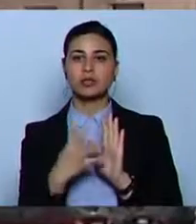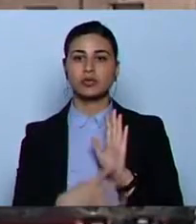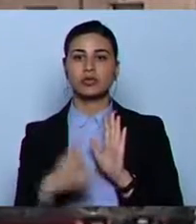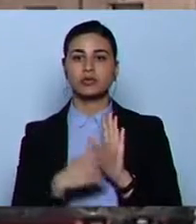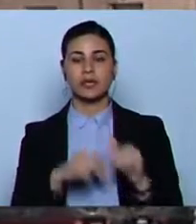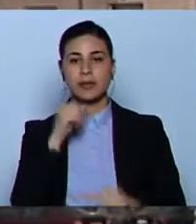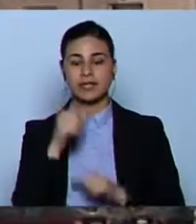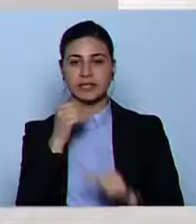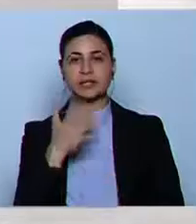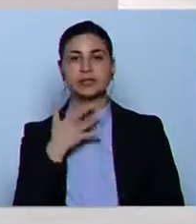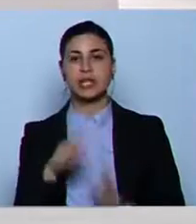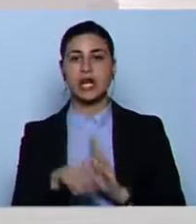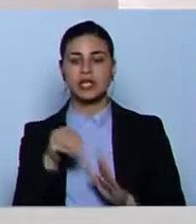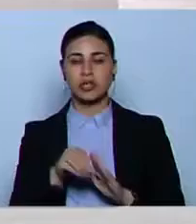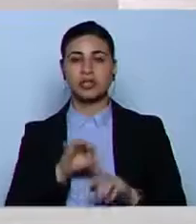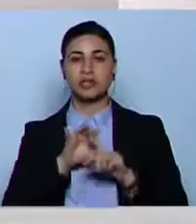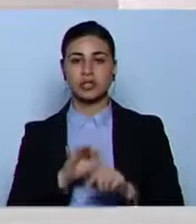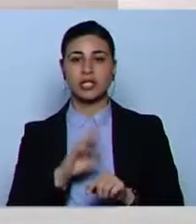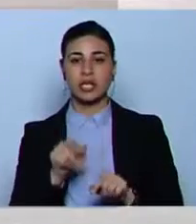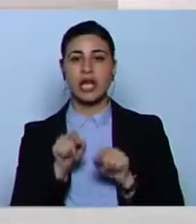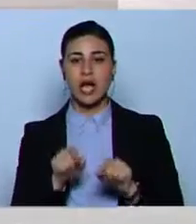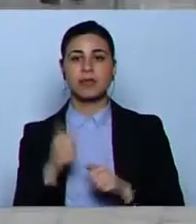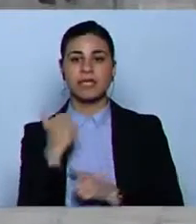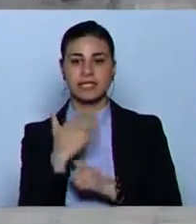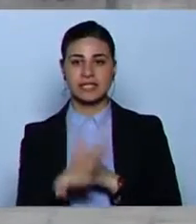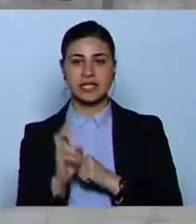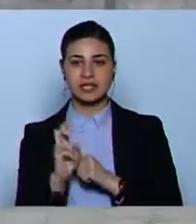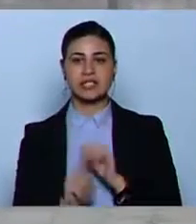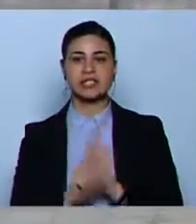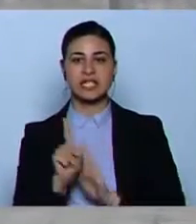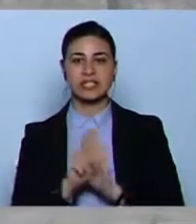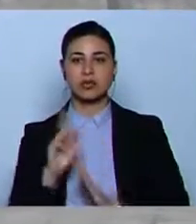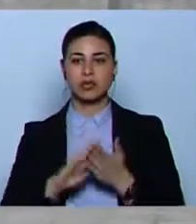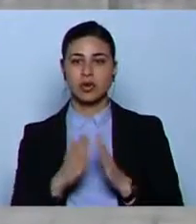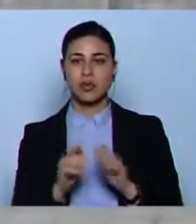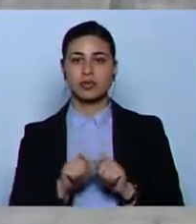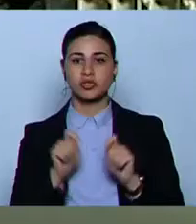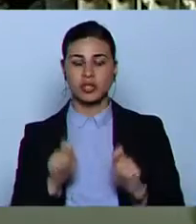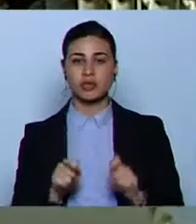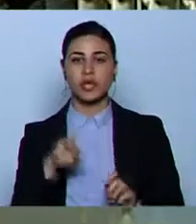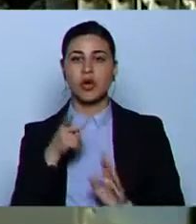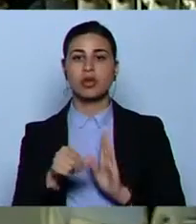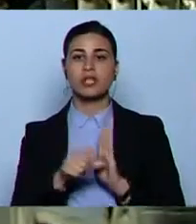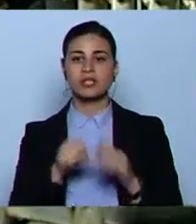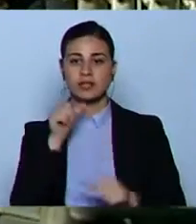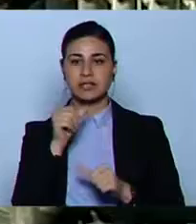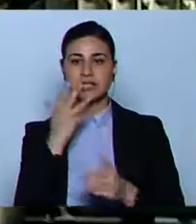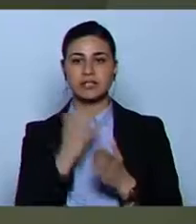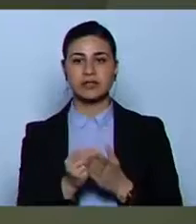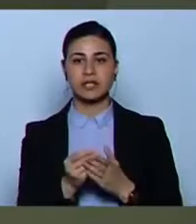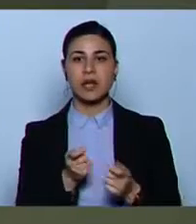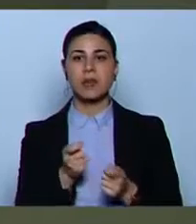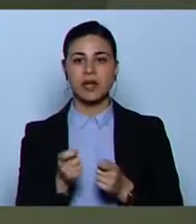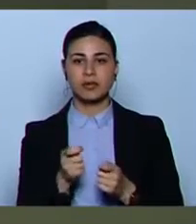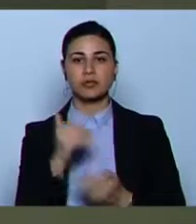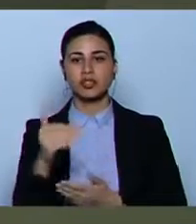წელს მუნიციპალური არჩევნები ჩატარდა და ამით დეცენტრალიზაციისთვის სასტარტო პირობები შეიქმნა. 2006 წლის ადგილობრივი თვითმმართველობის არჩევნების